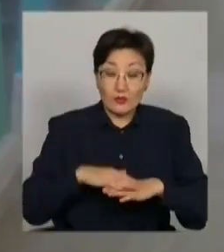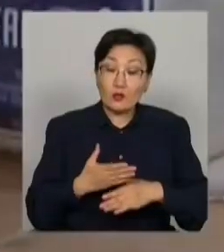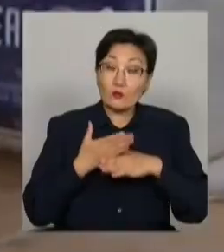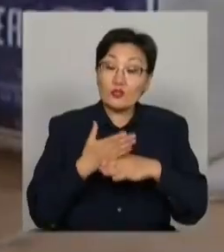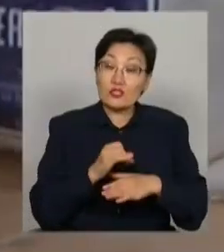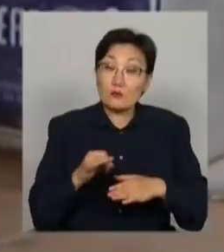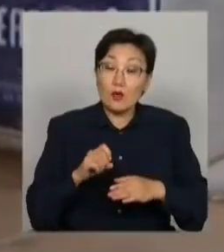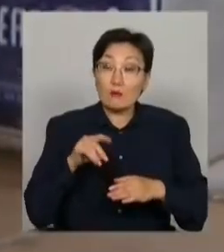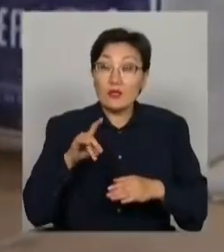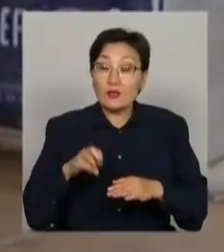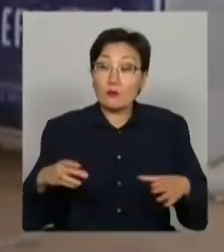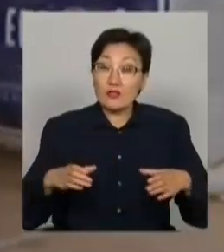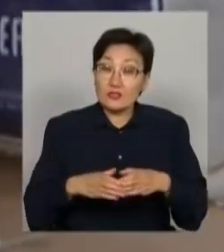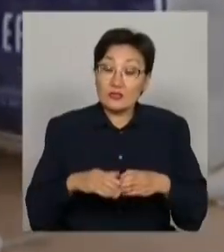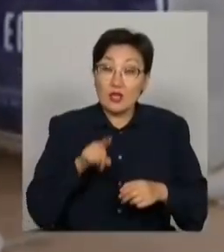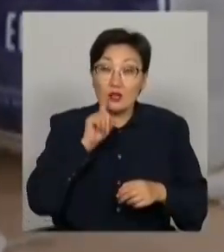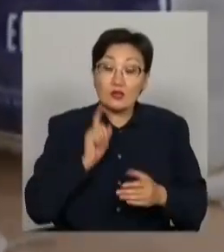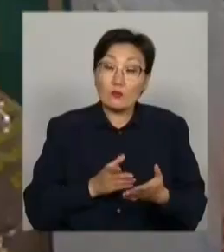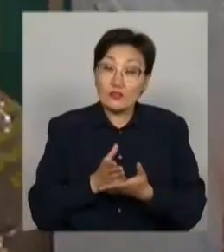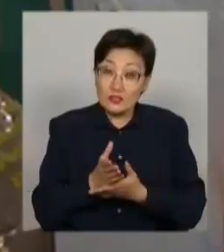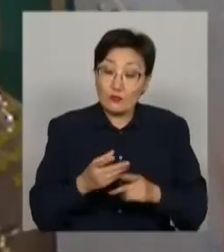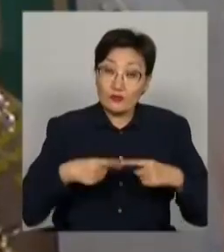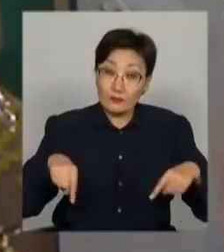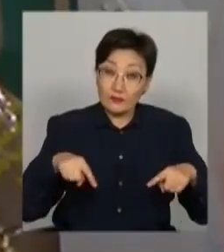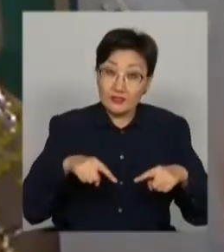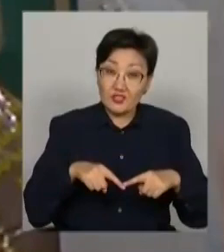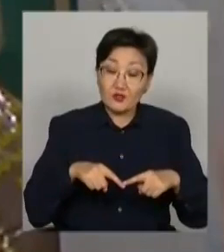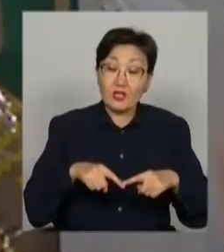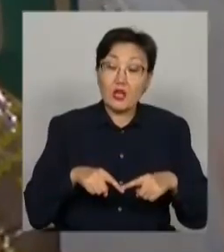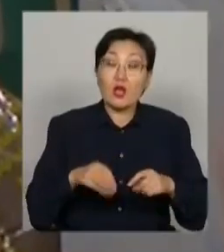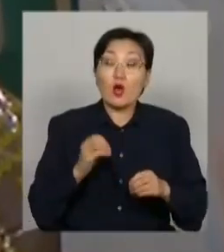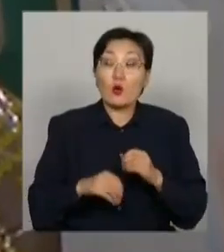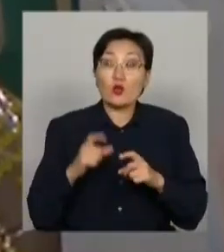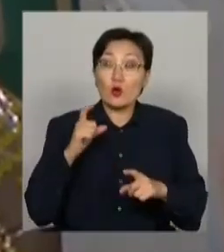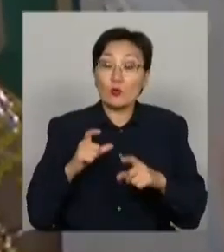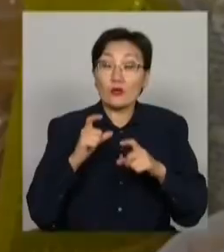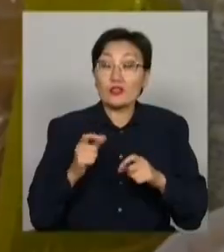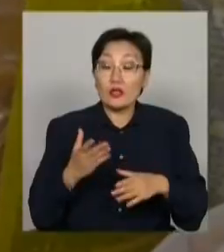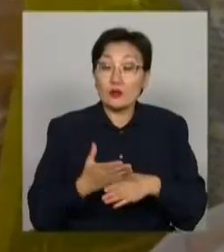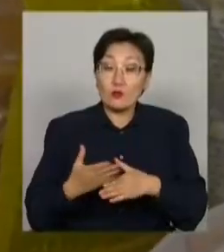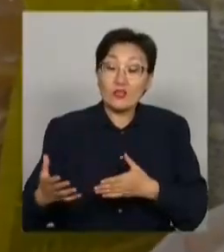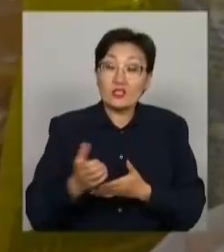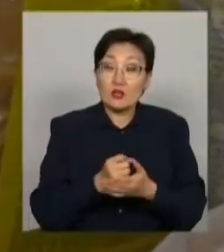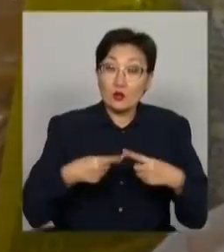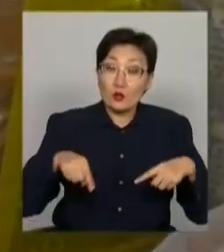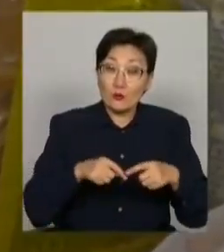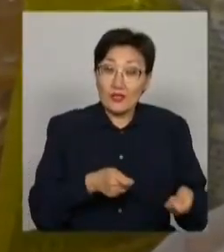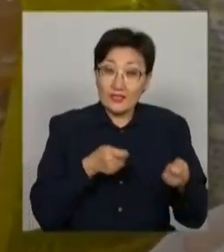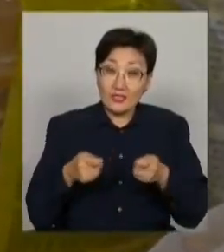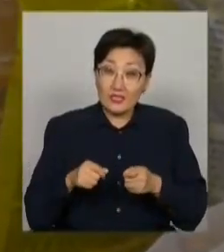қолдауымен және Аманат партиясының жастар руха жастар қанаты ұйымдастырған 10 гуманитарлық көмек жинау пунктіне әкелінген